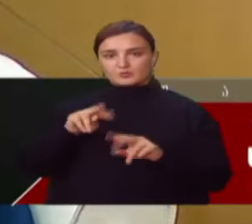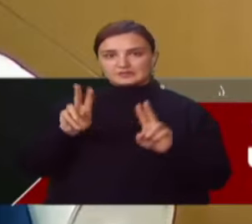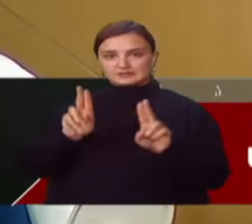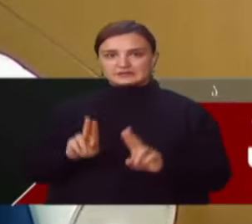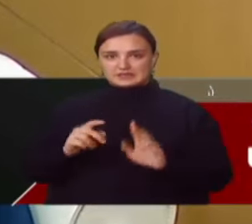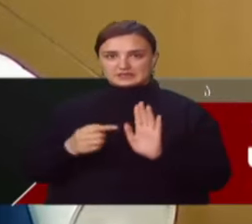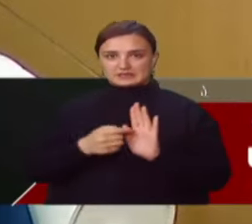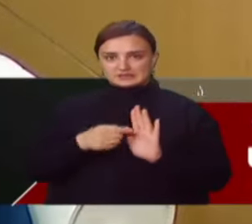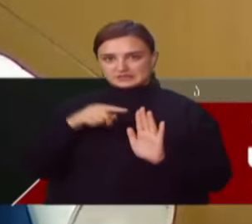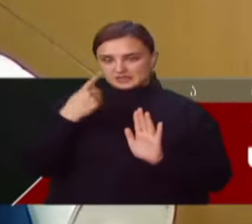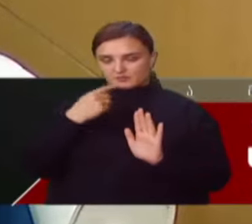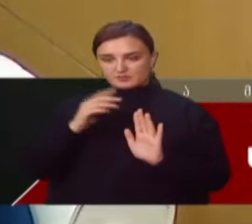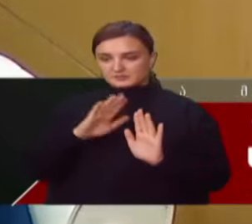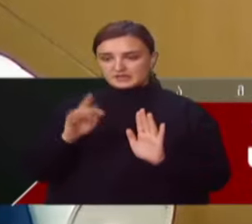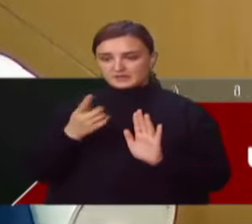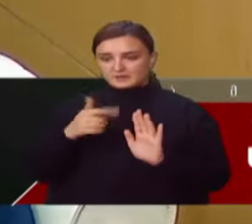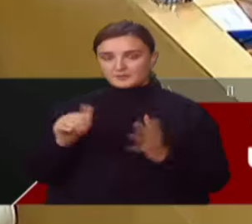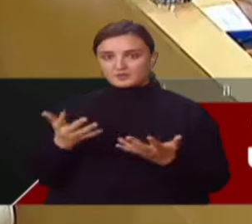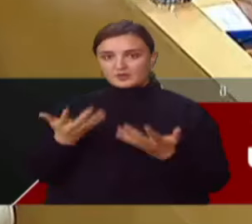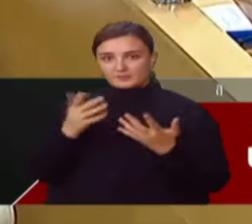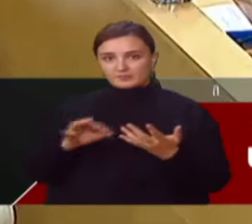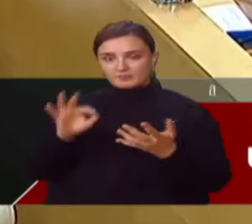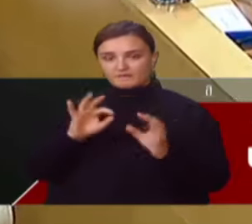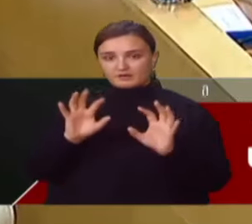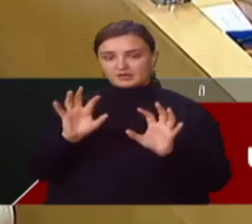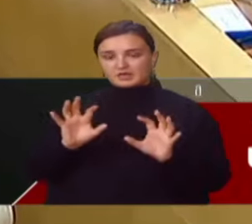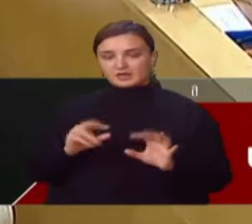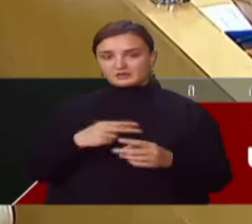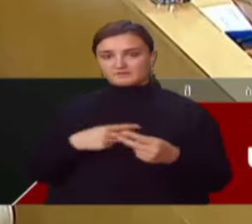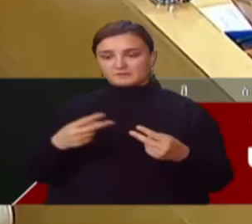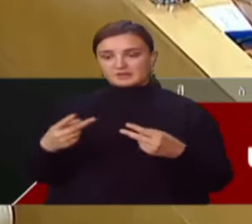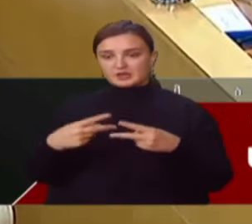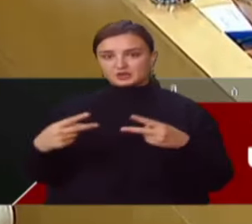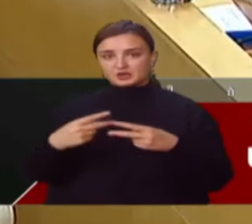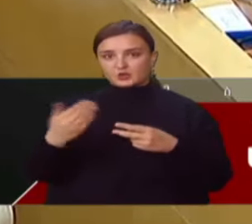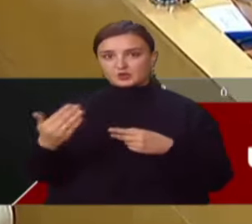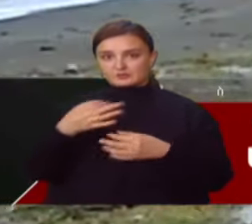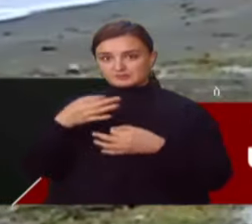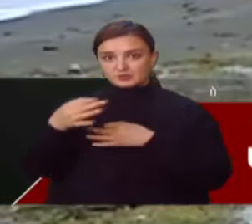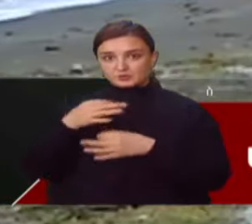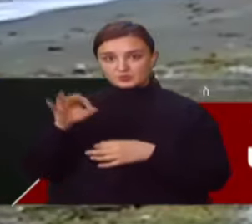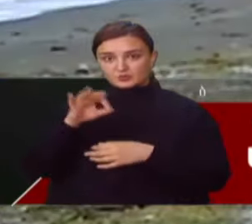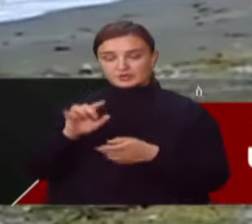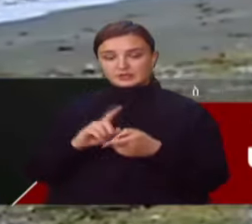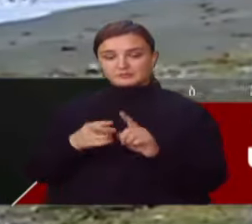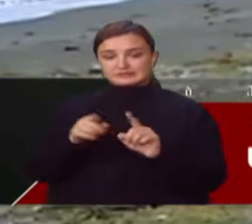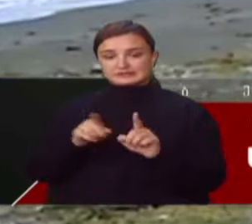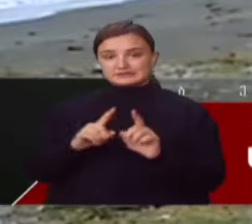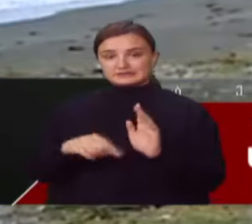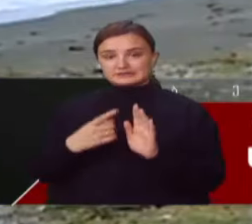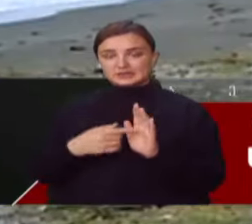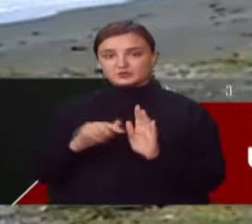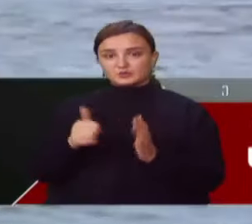სტანდარტებზე მიუთითებს. თანაც არამხოლოდ გამჭვირვალობის შესახებ კანონზე პარტნიორების რეაქციის კუთხით, არამედ მაგალითად ისეთ საკითხზეც,